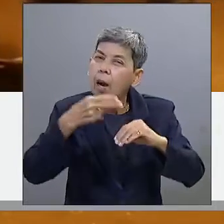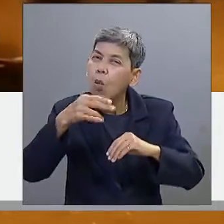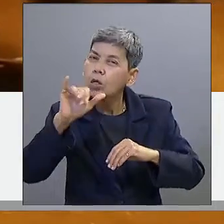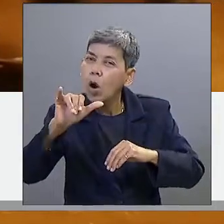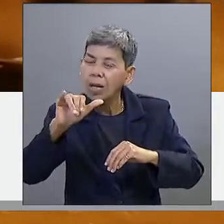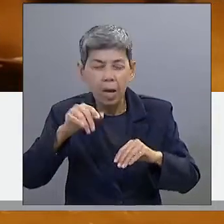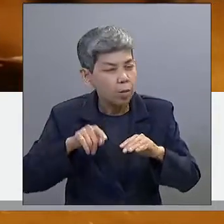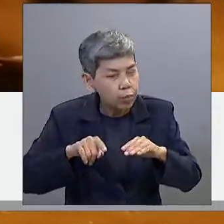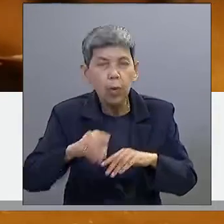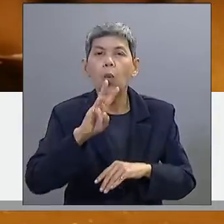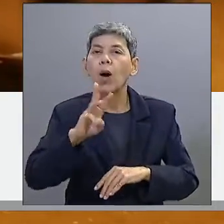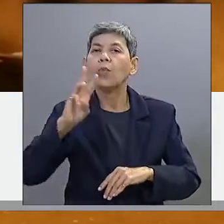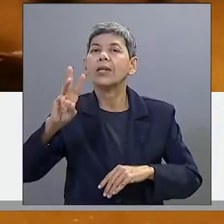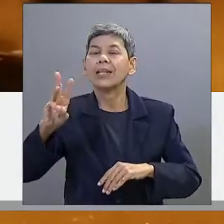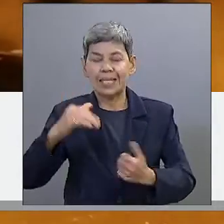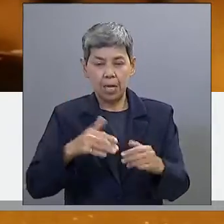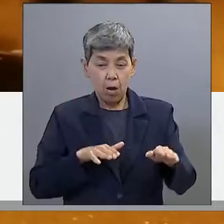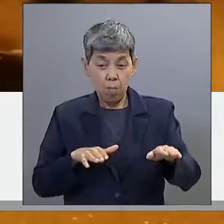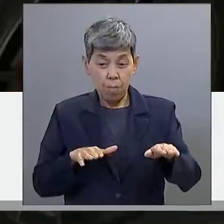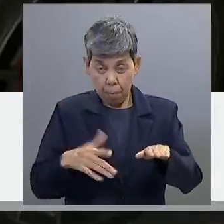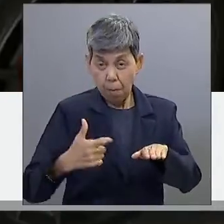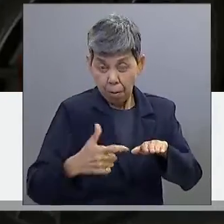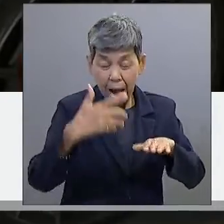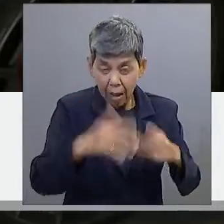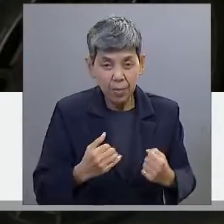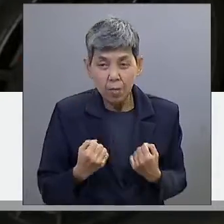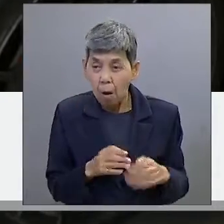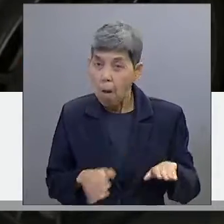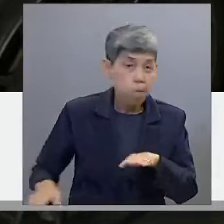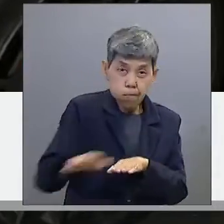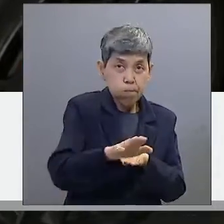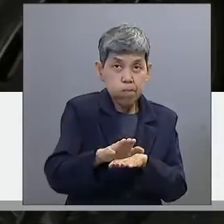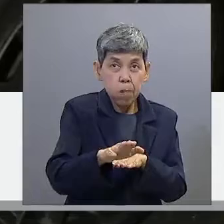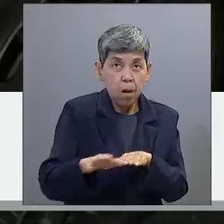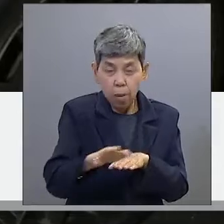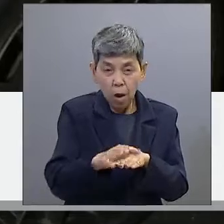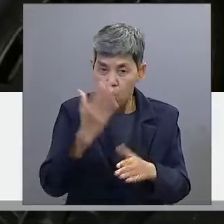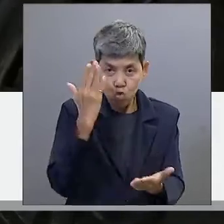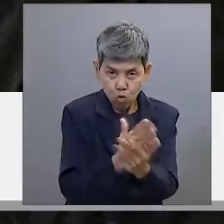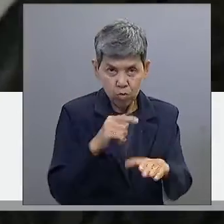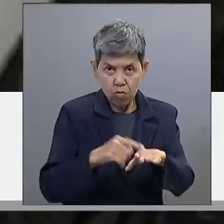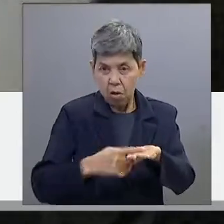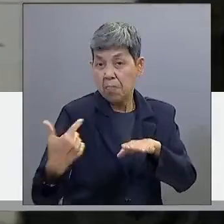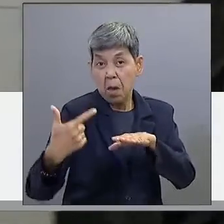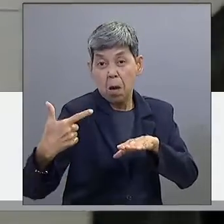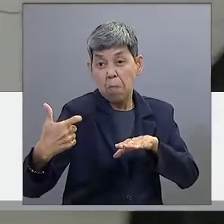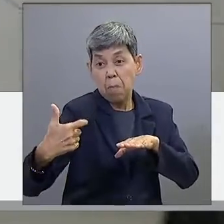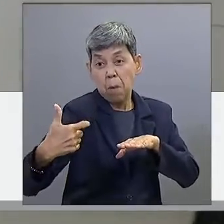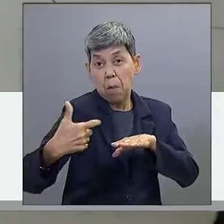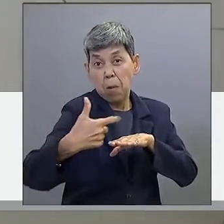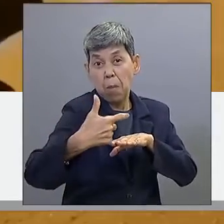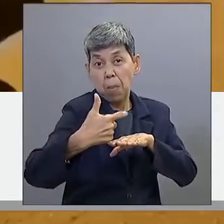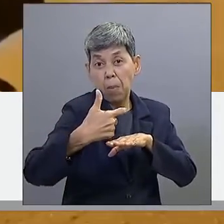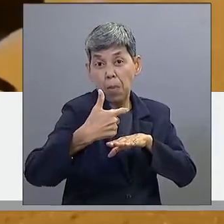มาจนถึงอำเภอวังวิเศษพอมาถึงที่เกิดเหตุขับปาดหน้าเพื่อให้รถหยุดแล้วก็ใช้ปืนยิงผู้บาดเจ็บ